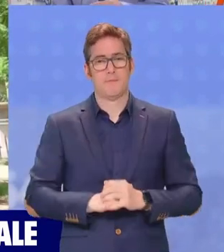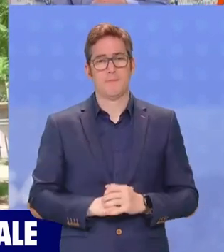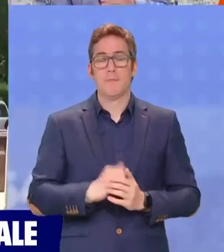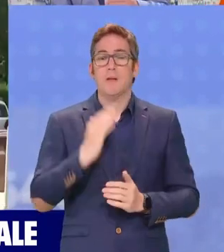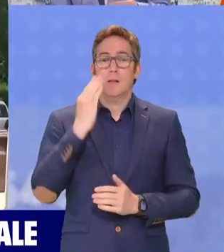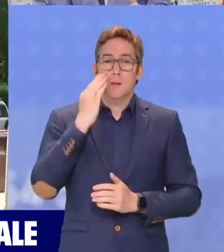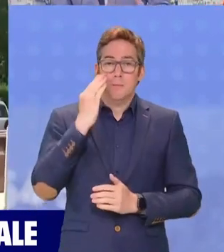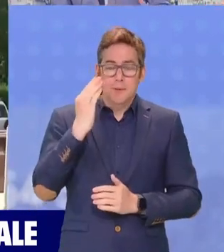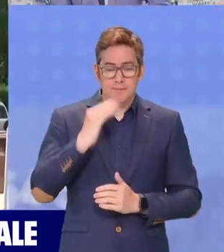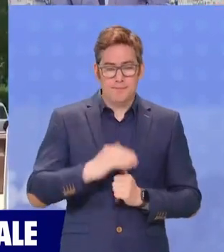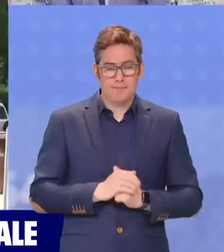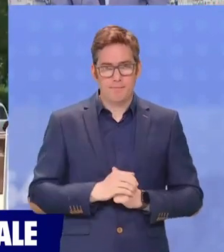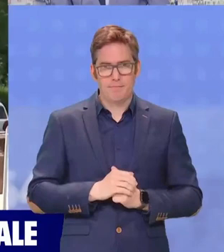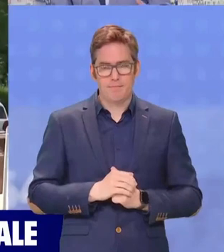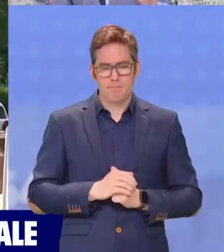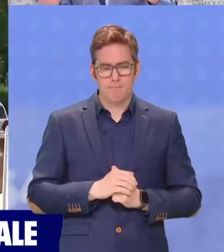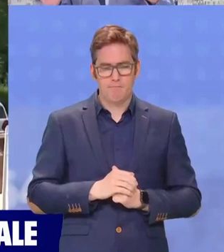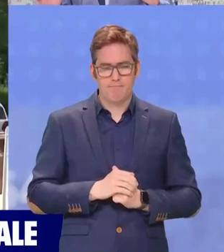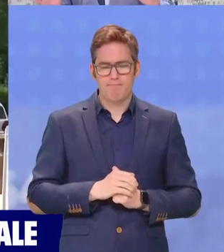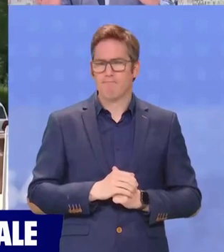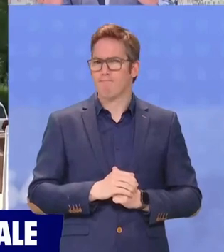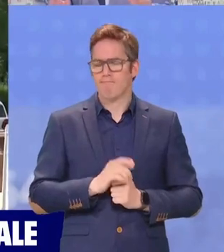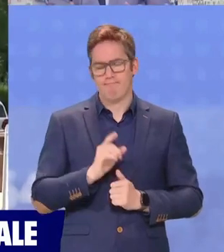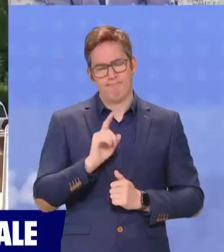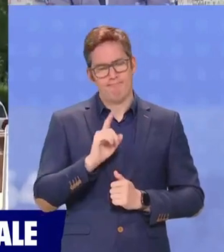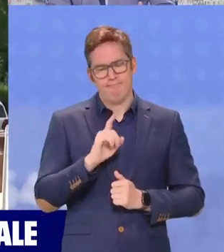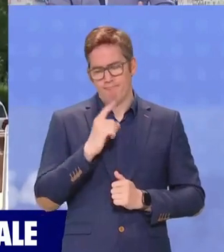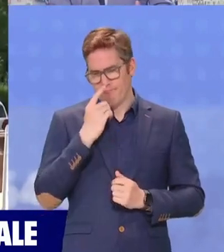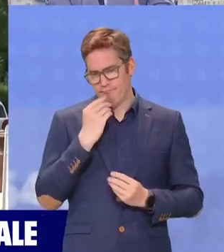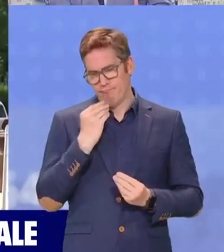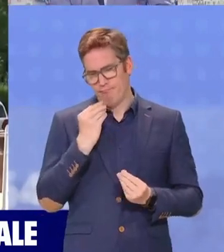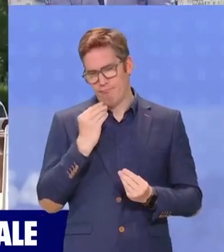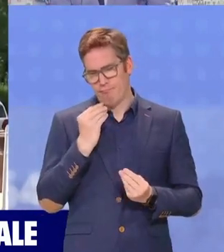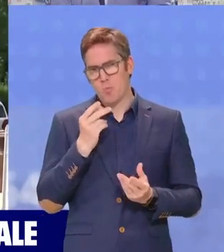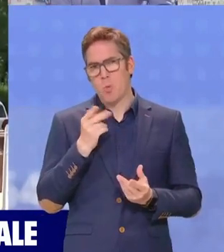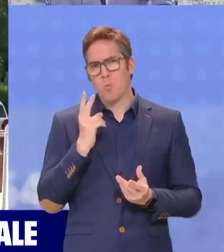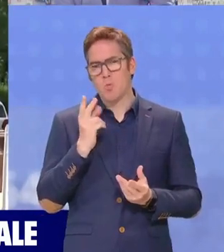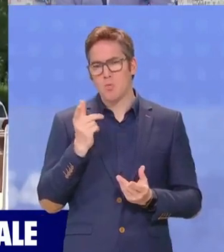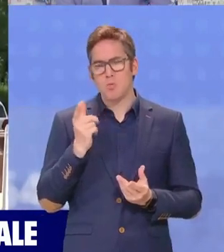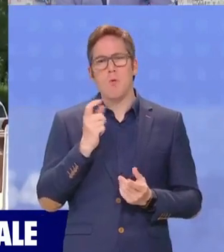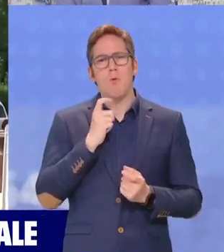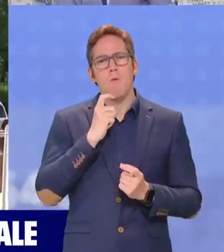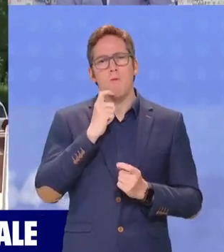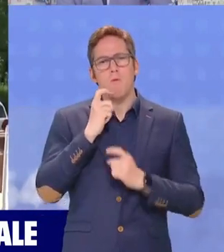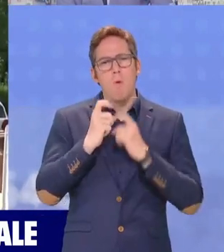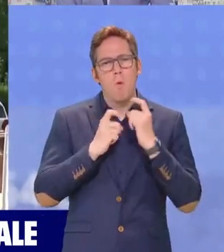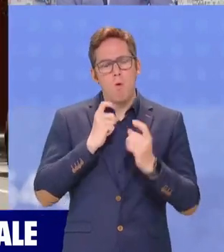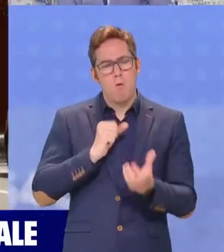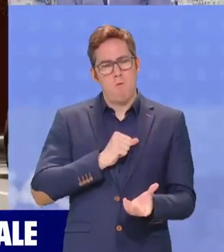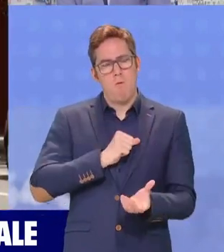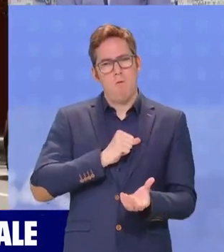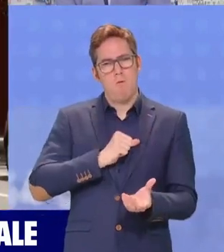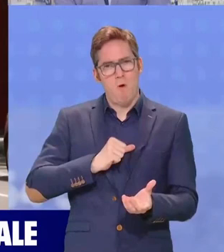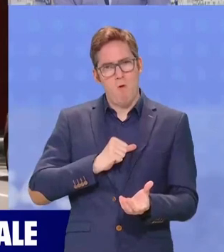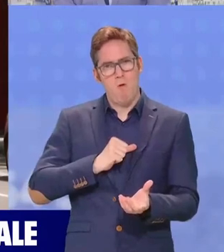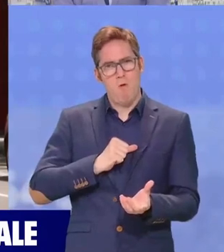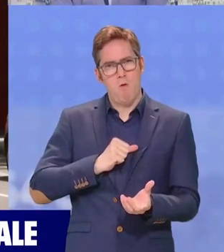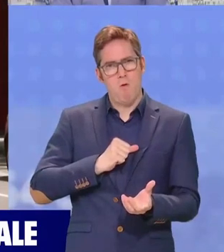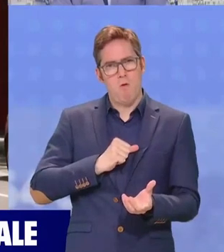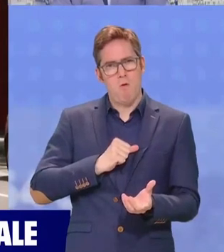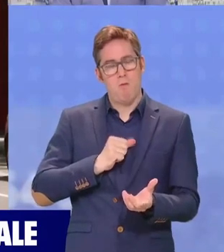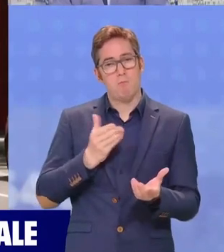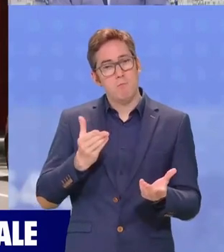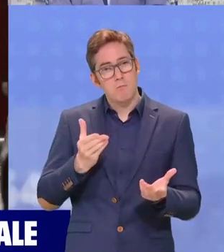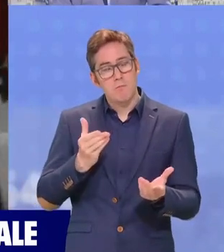couru en revanche il est qualifie simplement je dirais de violence aggravées à ce moment là comme